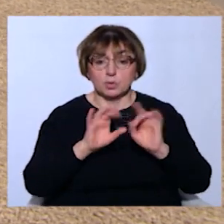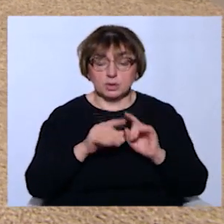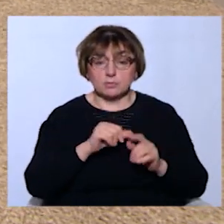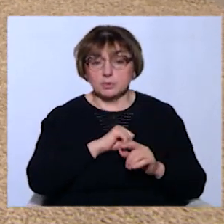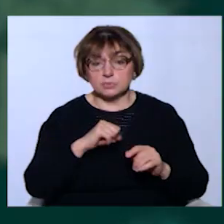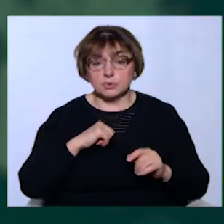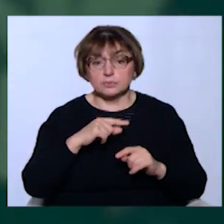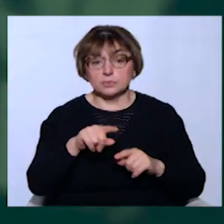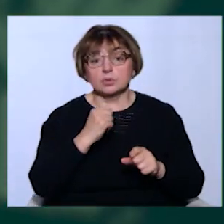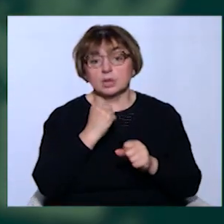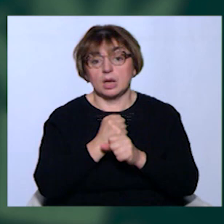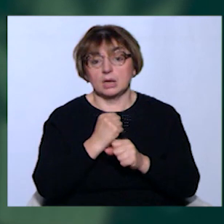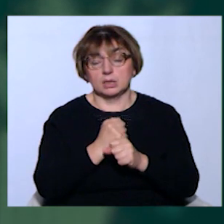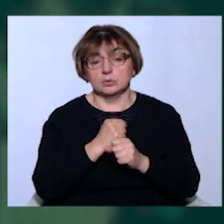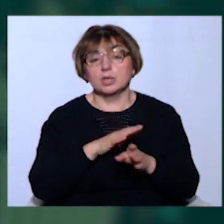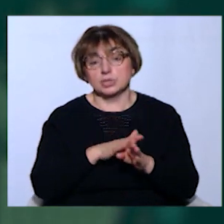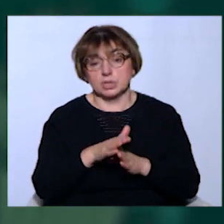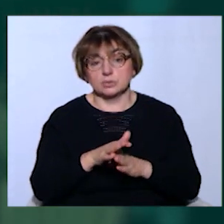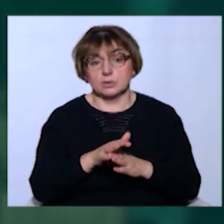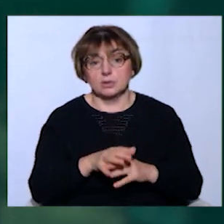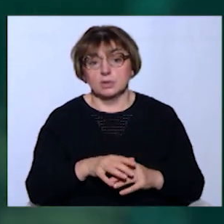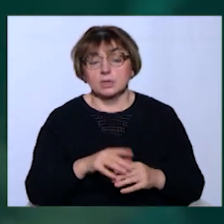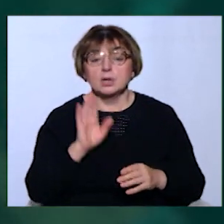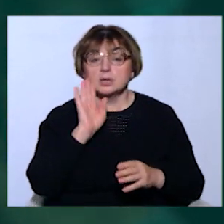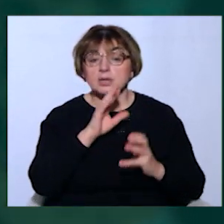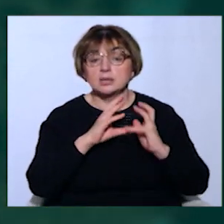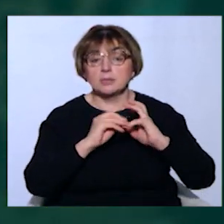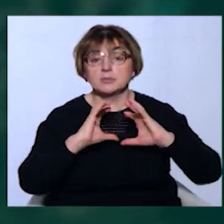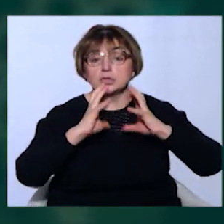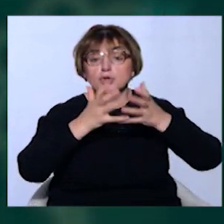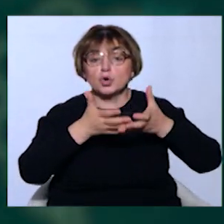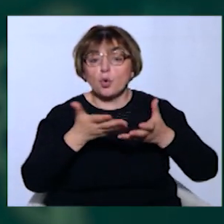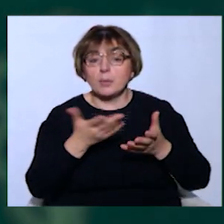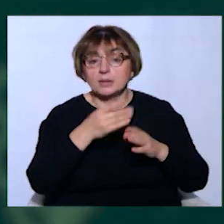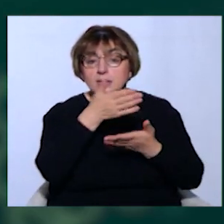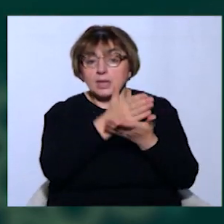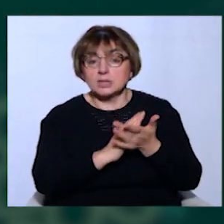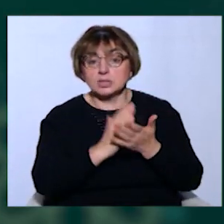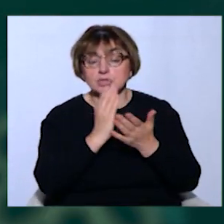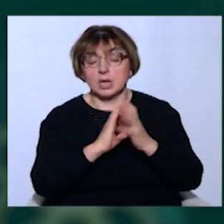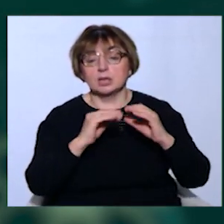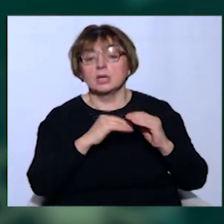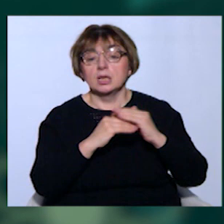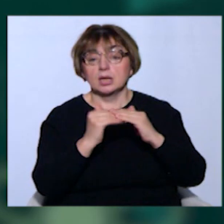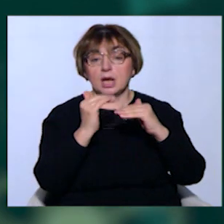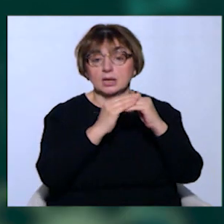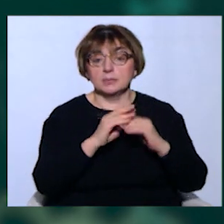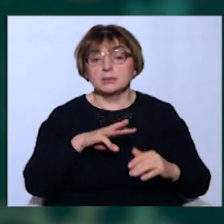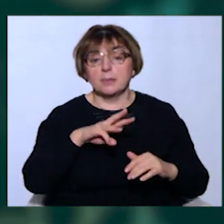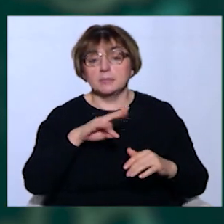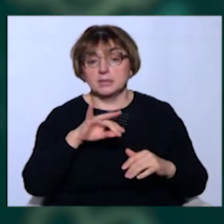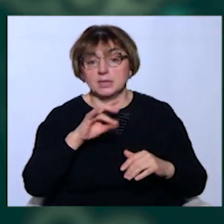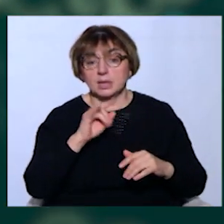და შეეცადეთ, რომ შეასრულოთ. ესე იგი, დედამიწის რომელ ნაწილში გვხვდება ქანები და მინერალები? აი ამ კითხვაზე რომ